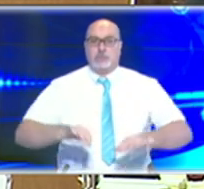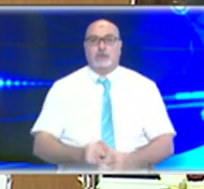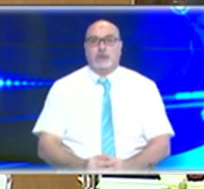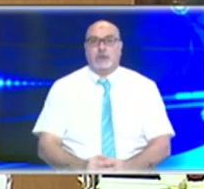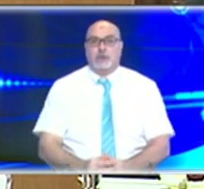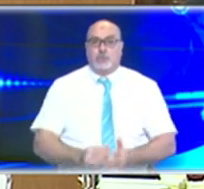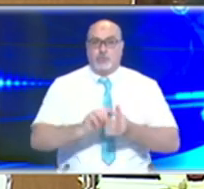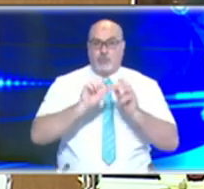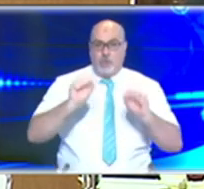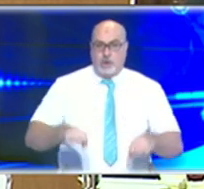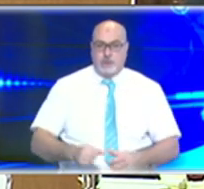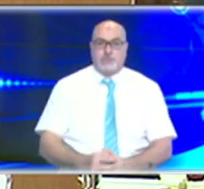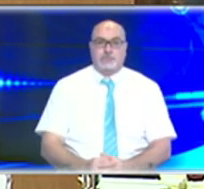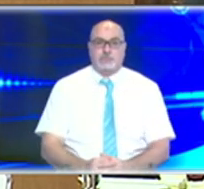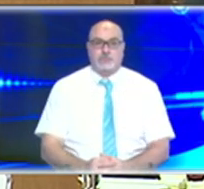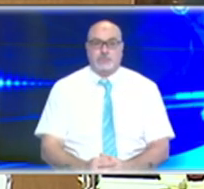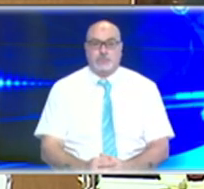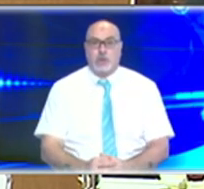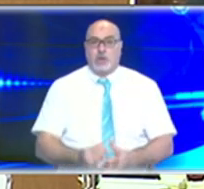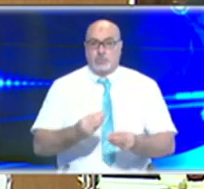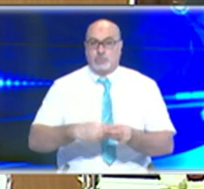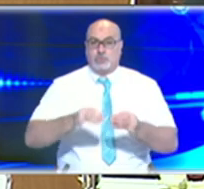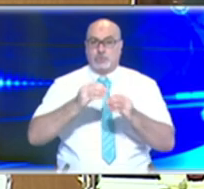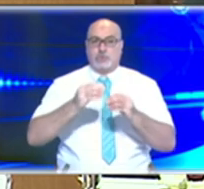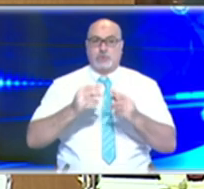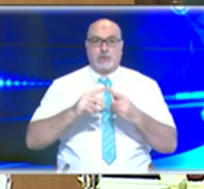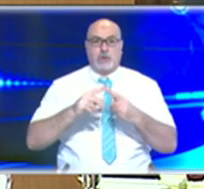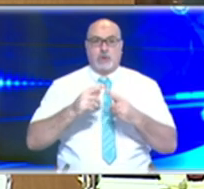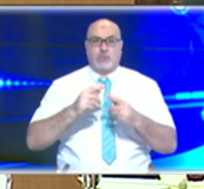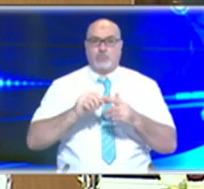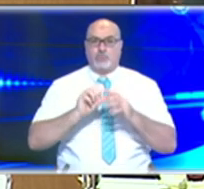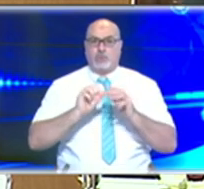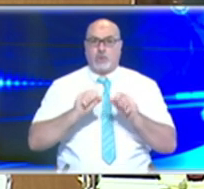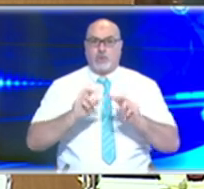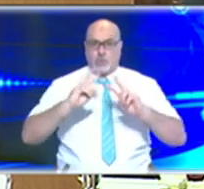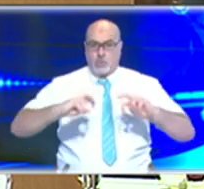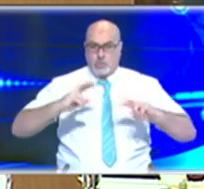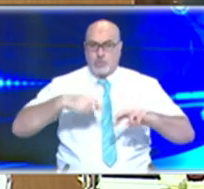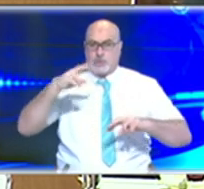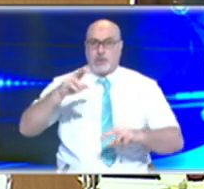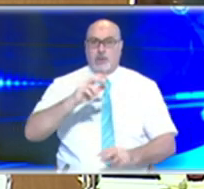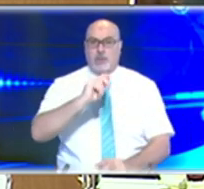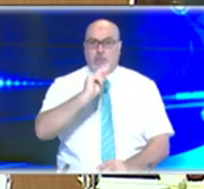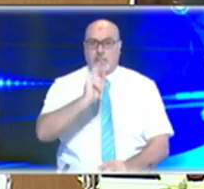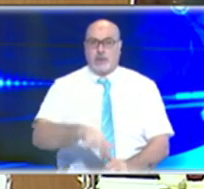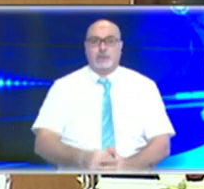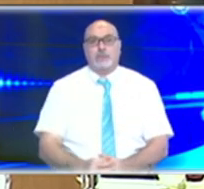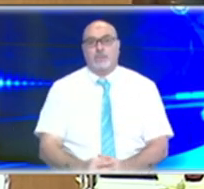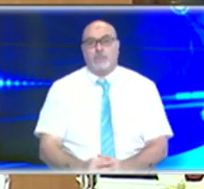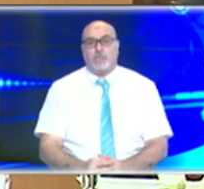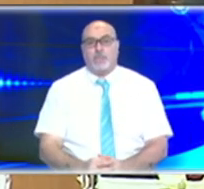بين السلطات ويعزز الصلاحيات الرقابية للبرلمان